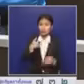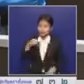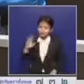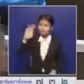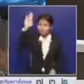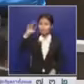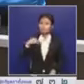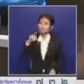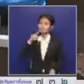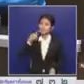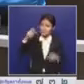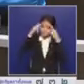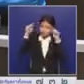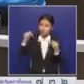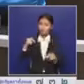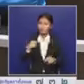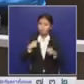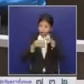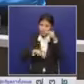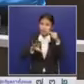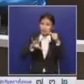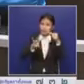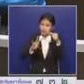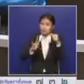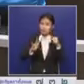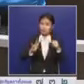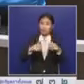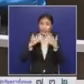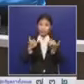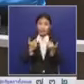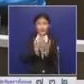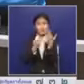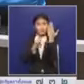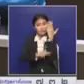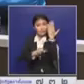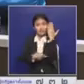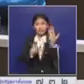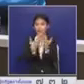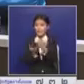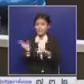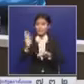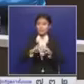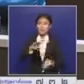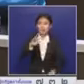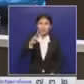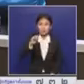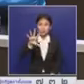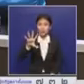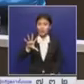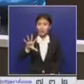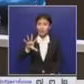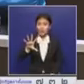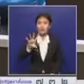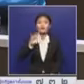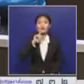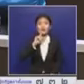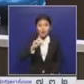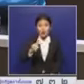ถามวันนี้ยาง 65บาทจะไม่ขอขอบคุณสักคำหรือท่าน